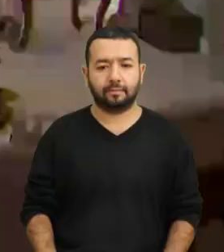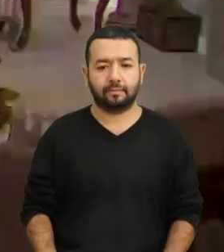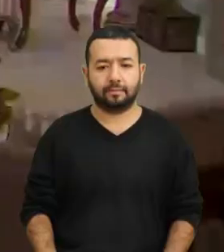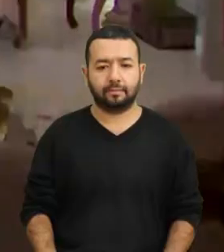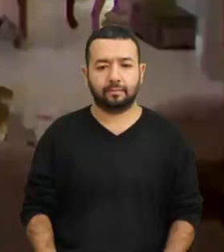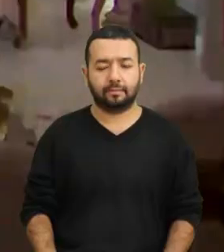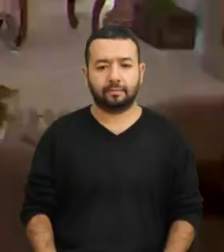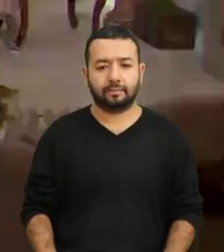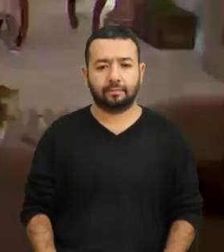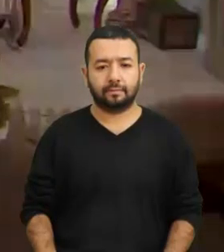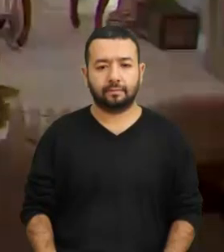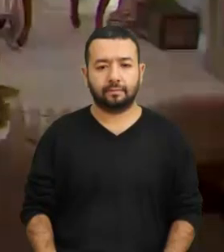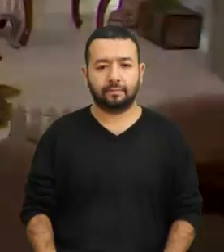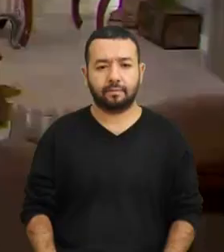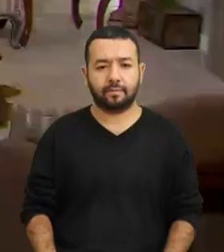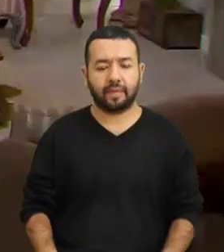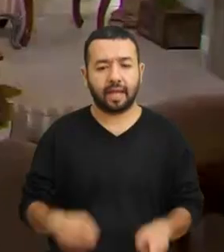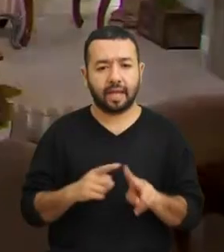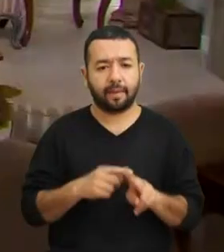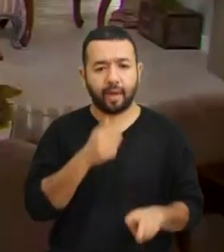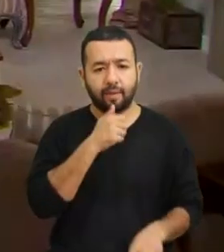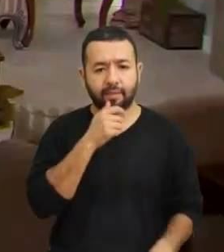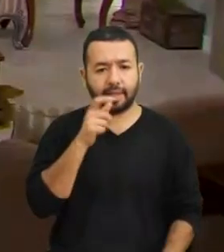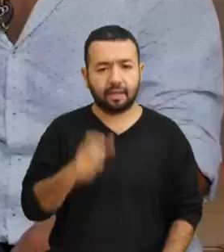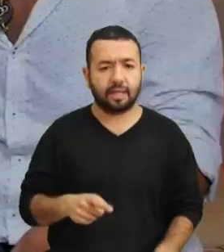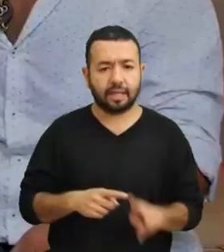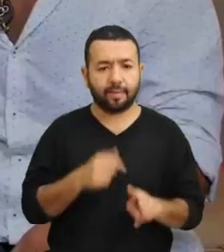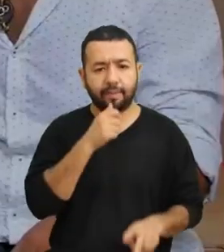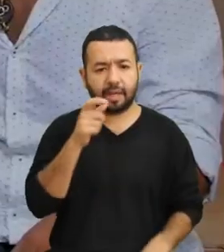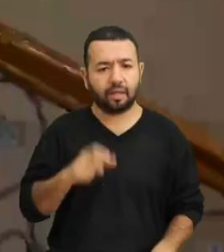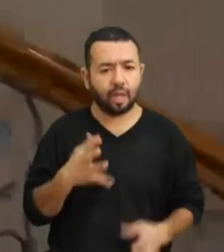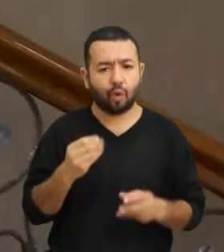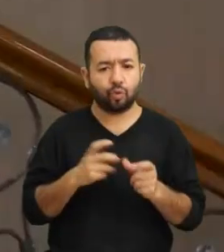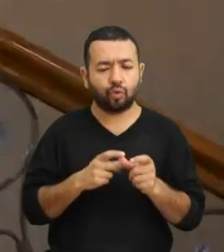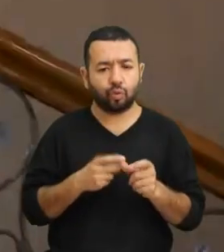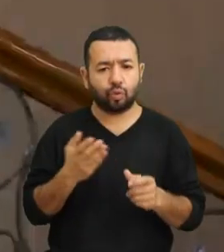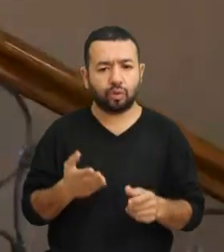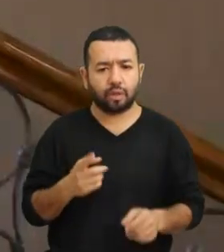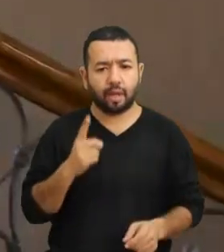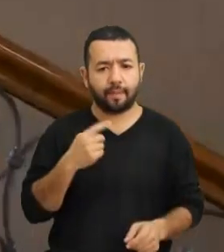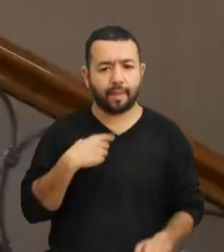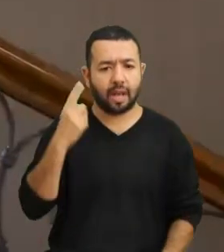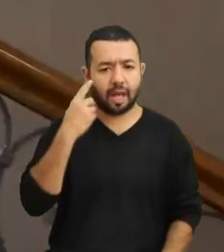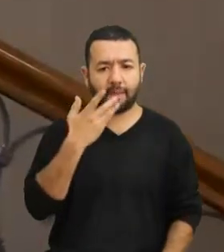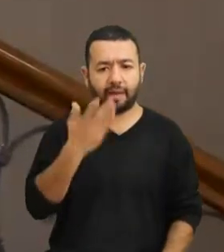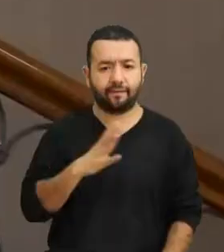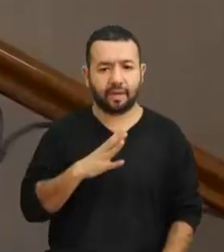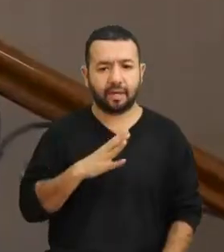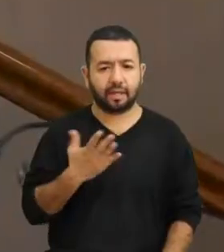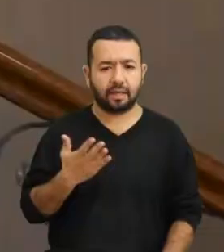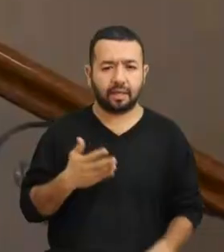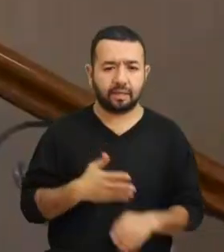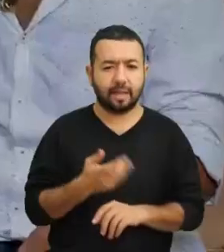artık. Kemal Bey. He. Kemal Bey. Ne oldu Şükrü? Efendim bir haberim var. Gerçi